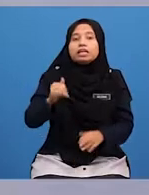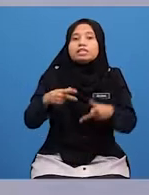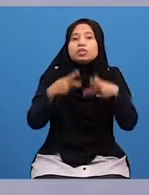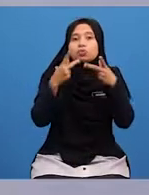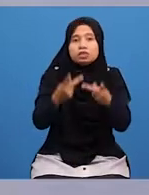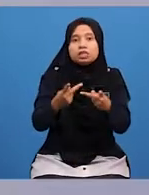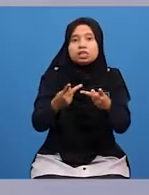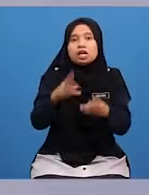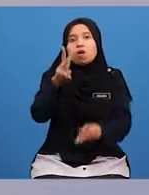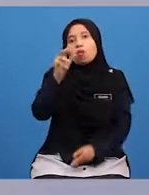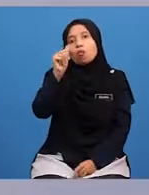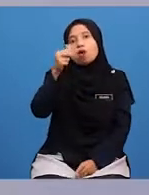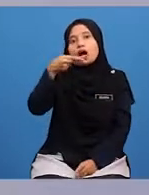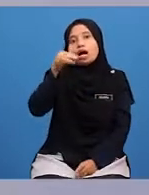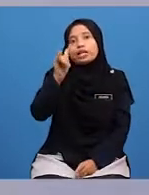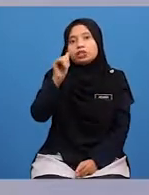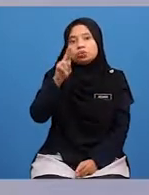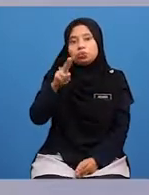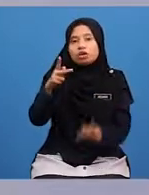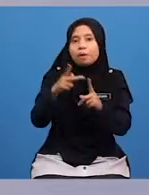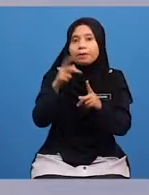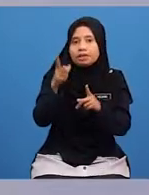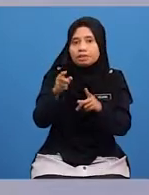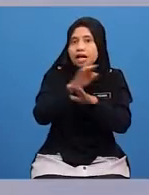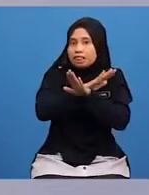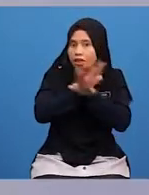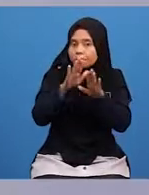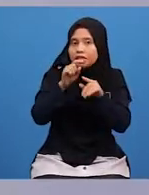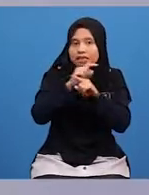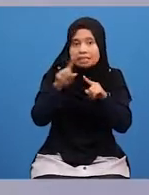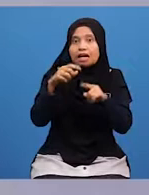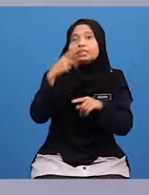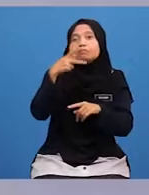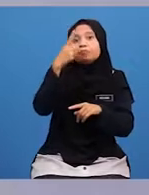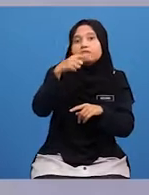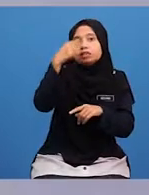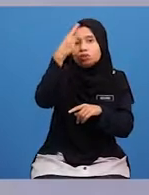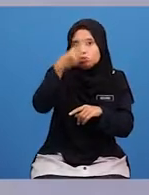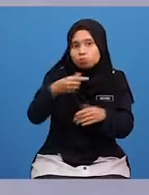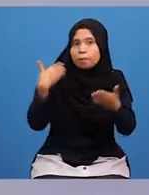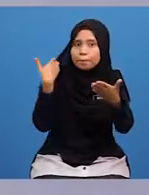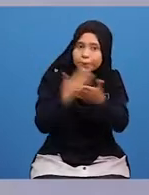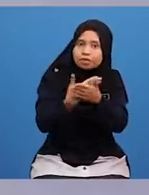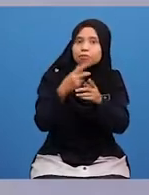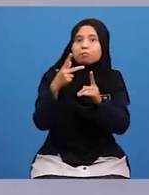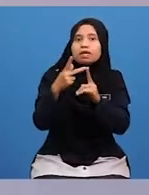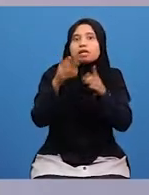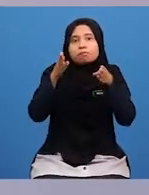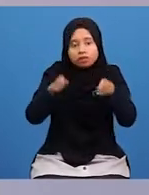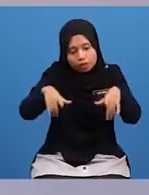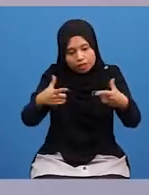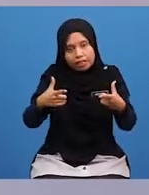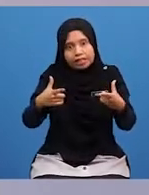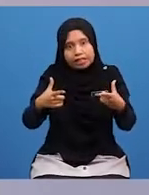yang dikurniakan wahyu kepadanya tetapi tidak diperintah untuk menyampaikannya kepada orang